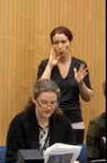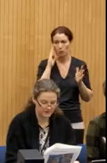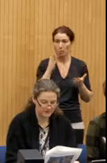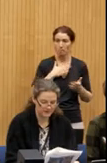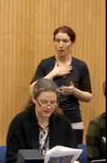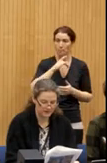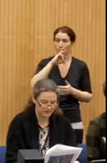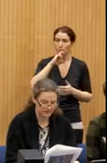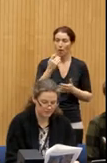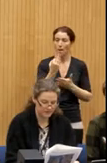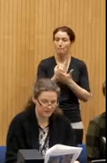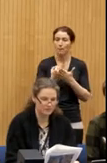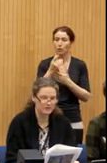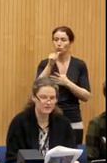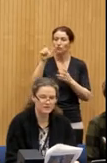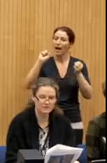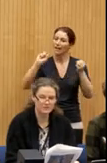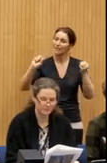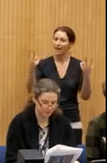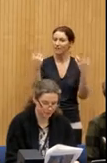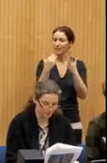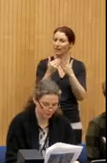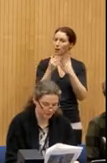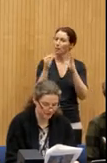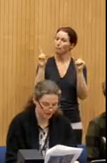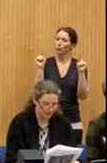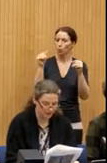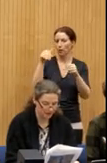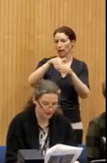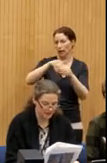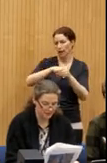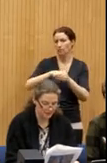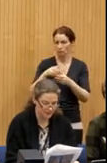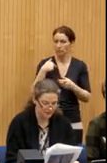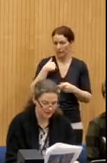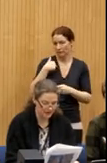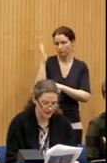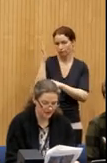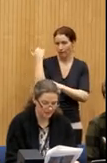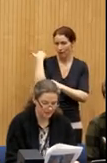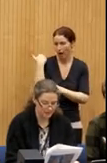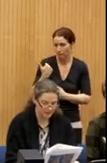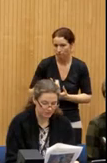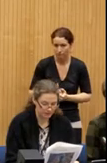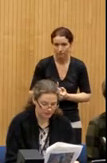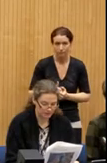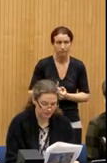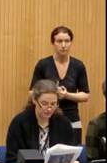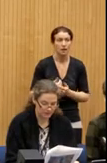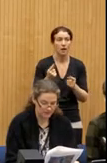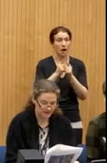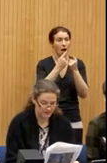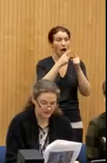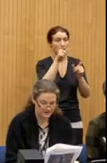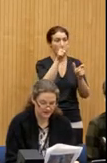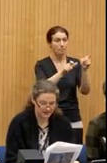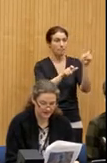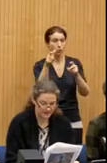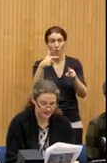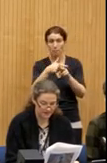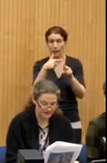als Bildungsfachkraft für mich bedeutet. Auch andere Menschen mit Behinderungen und